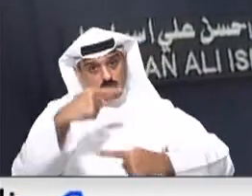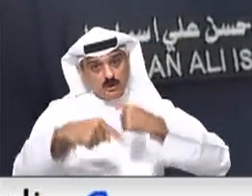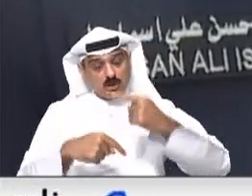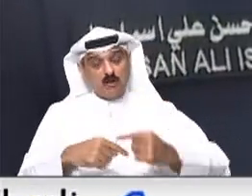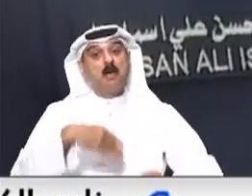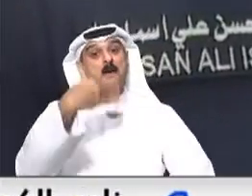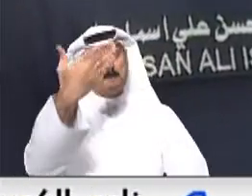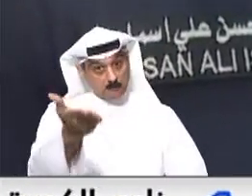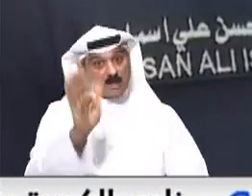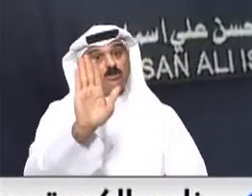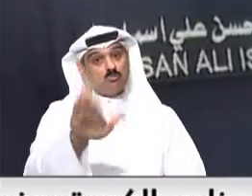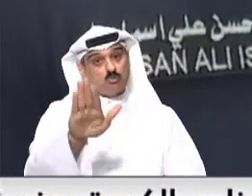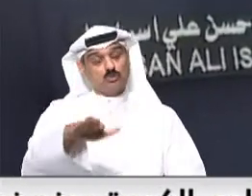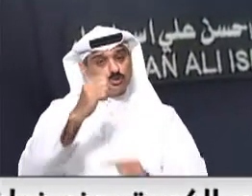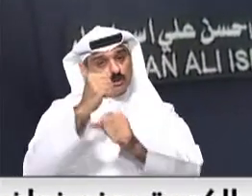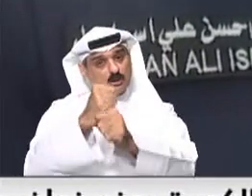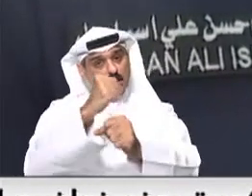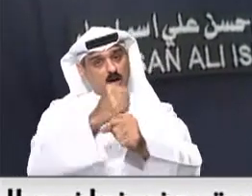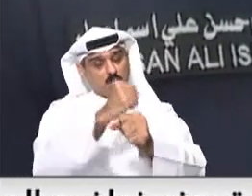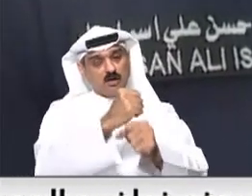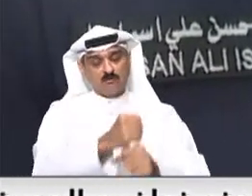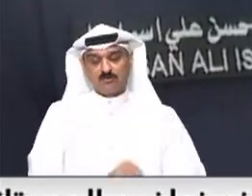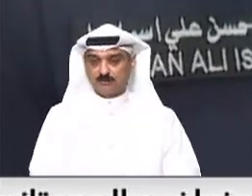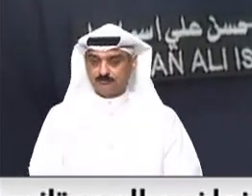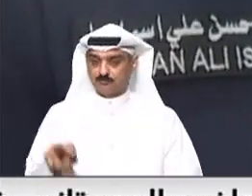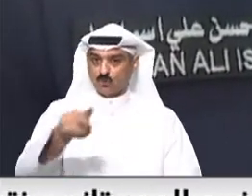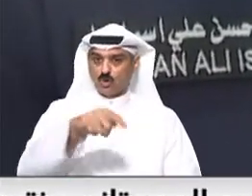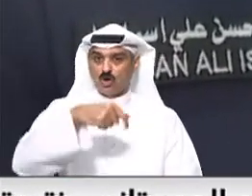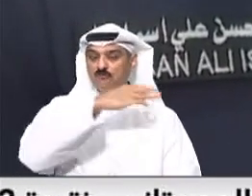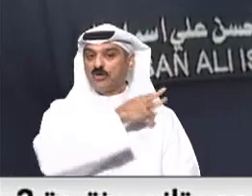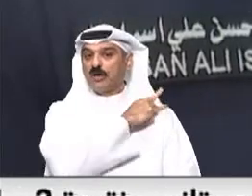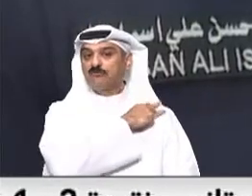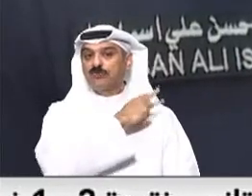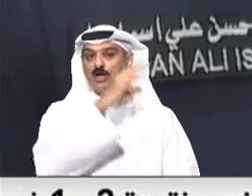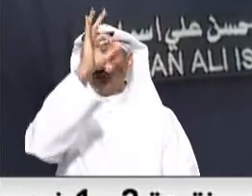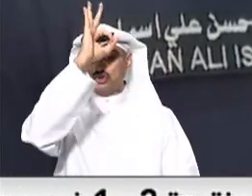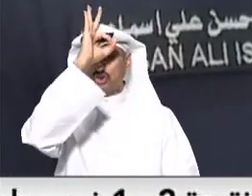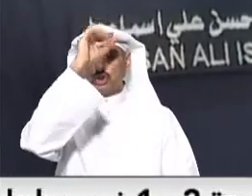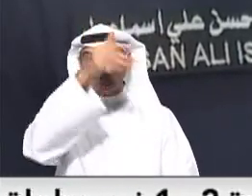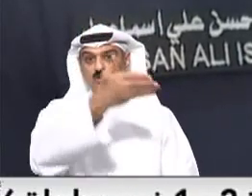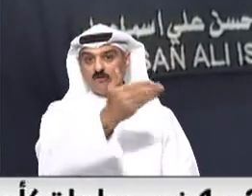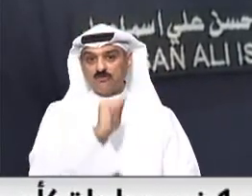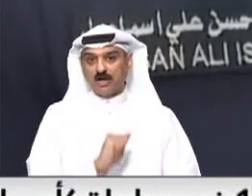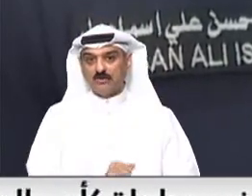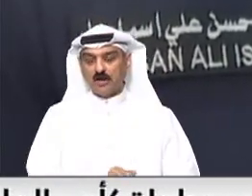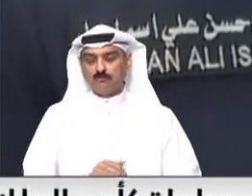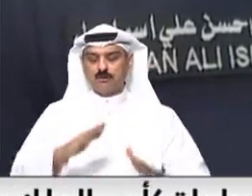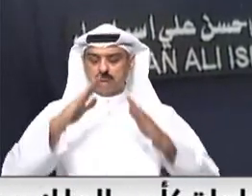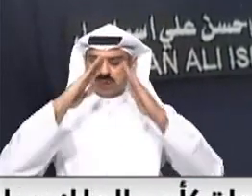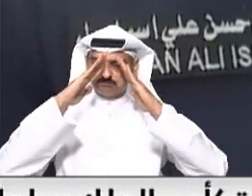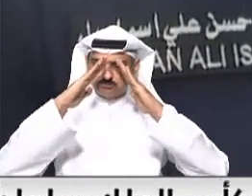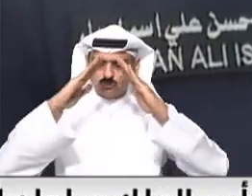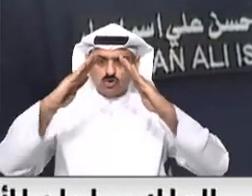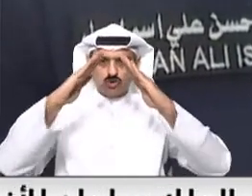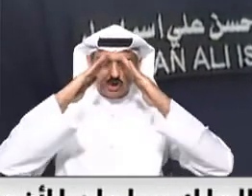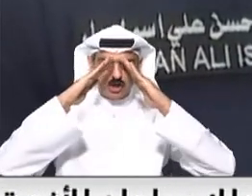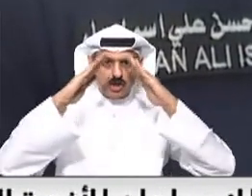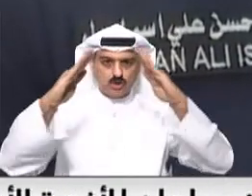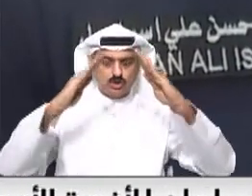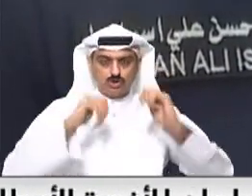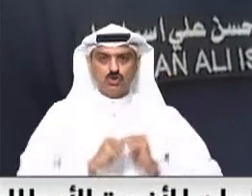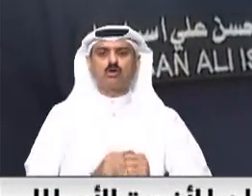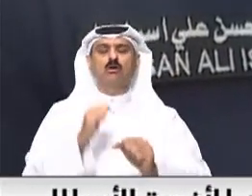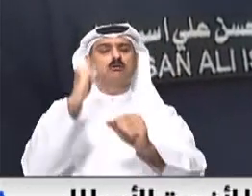أقول لهم طبعا إخواني أعضاء قوة الشرطة والمدنيين، أقول لهم يعطيكم ألف عافية،